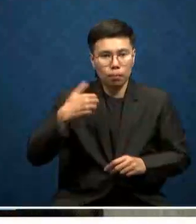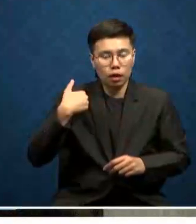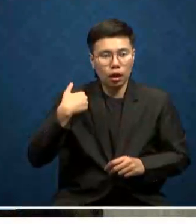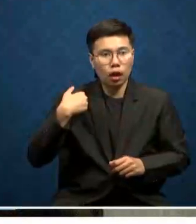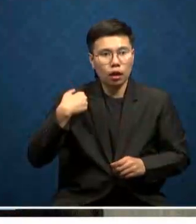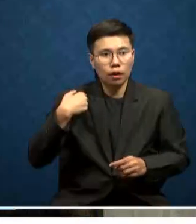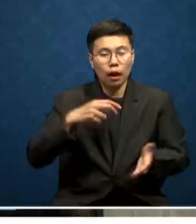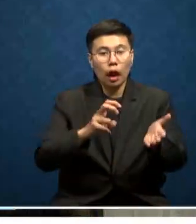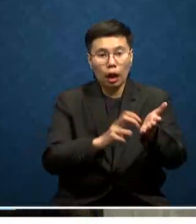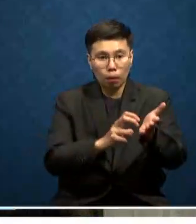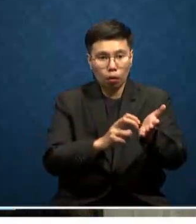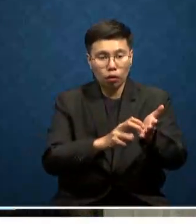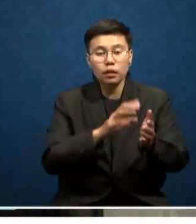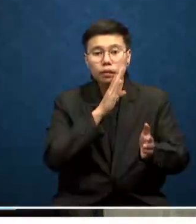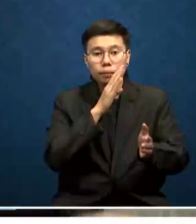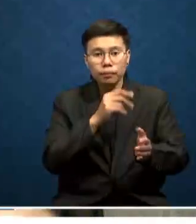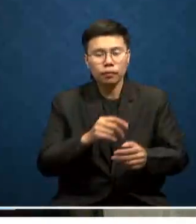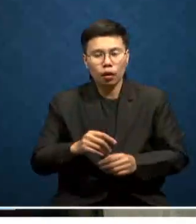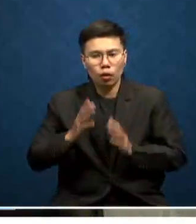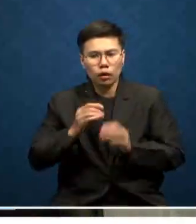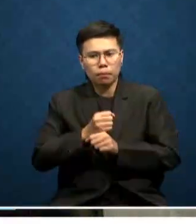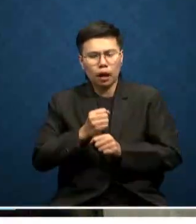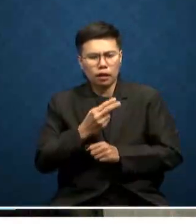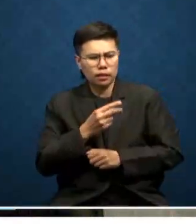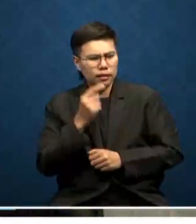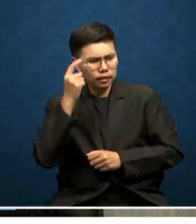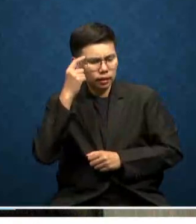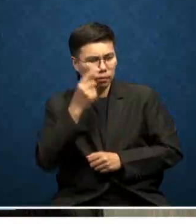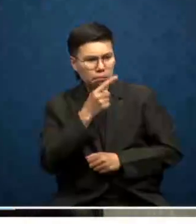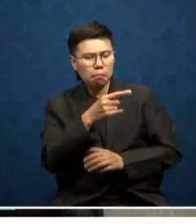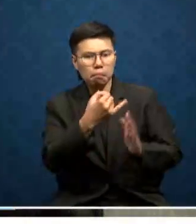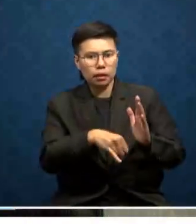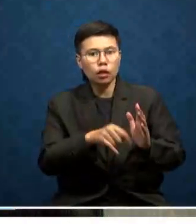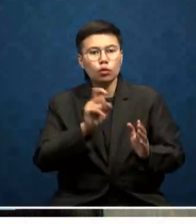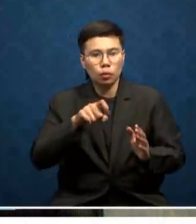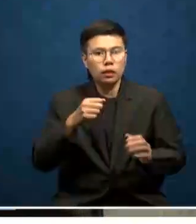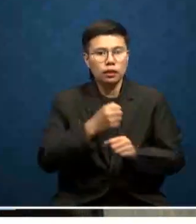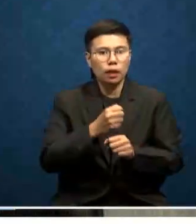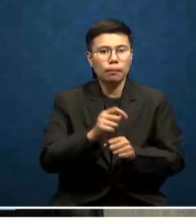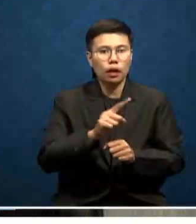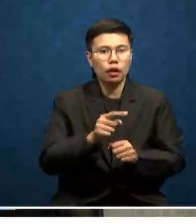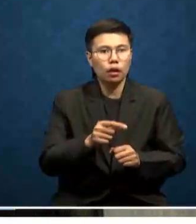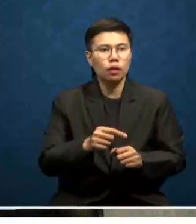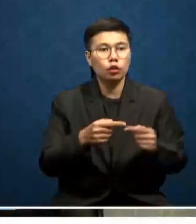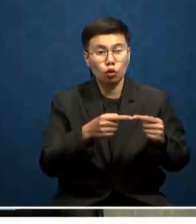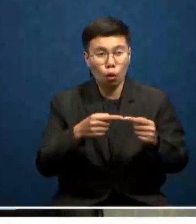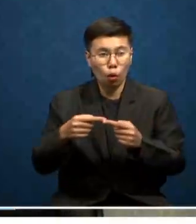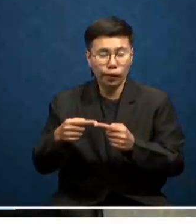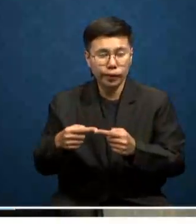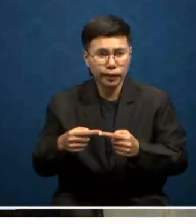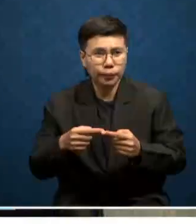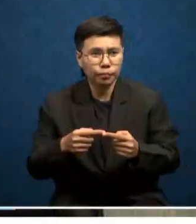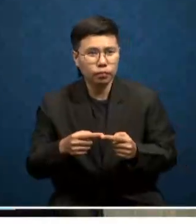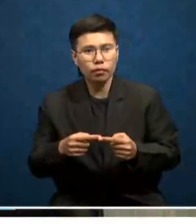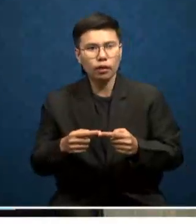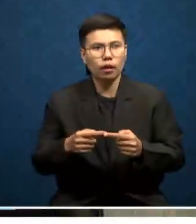วถ้าเจ้าหน้าที่เหล่านี้เห็นว่าไม่ถูกต้องก็มีหน้าที่ในการที่จะดำเนินการต่อไปตามข้อเ